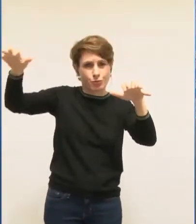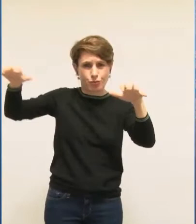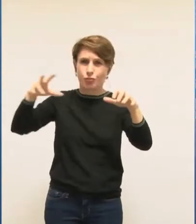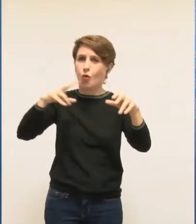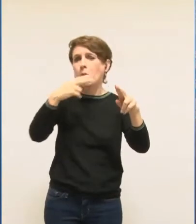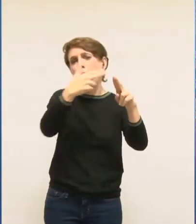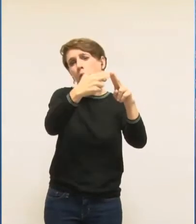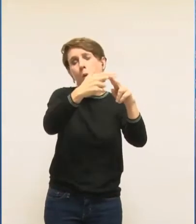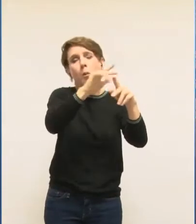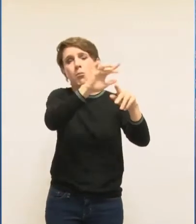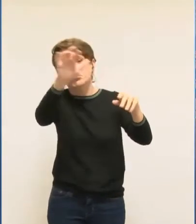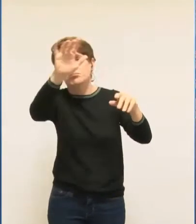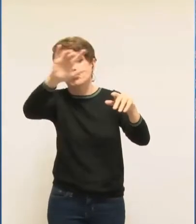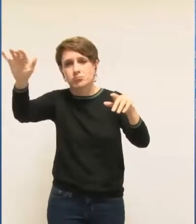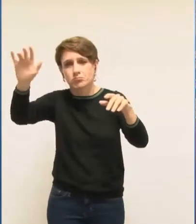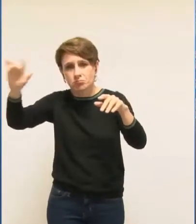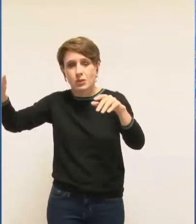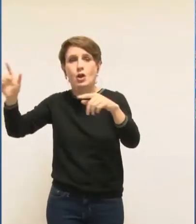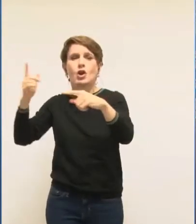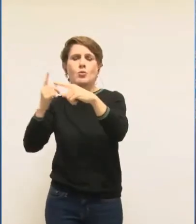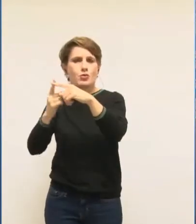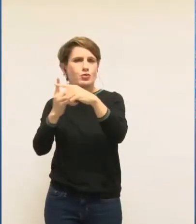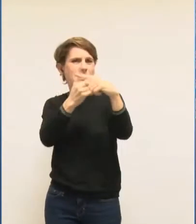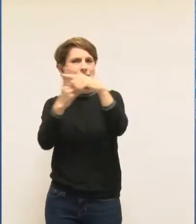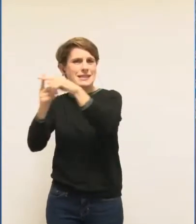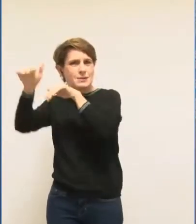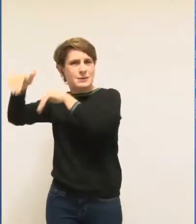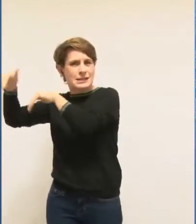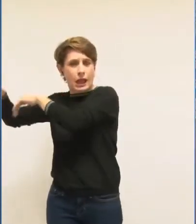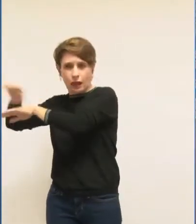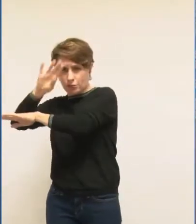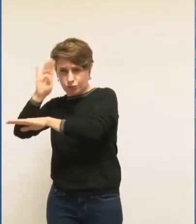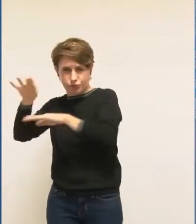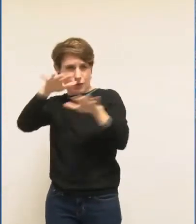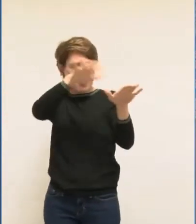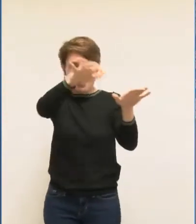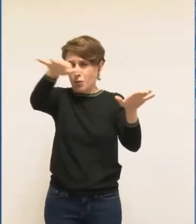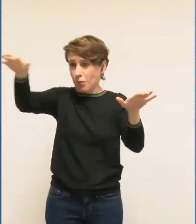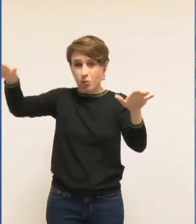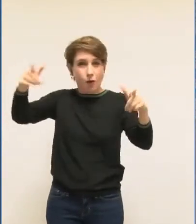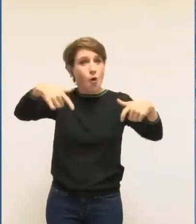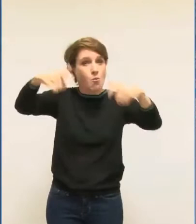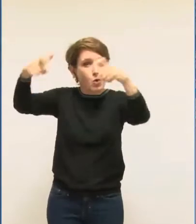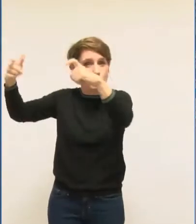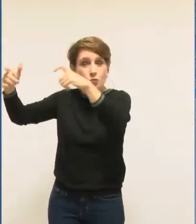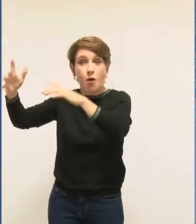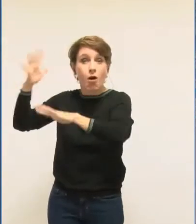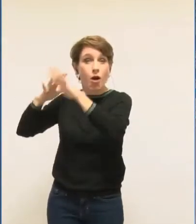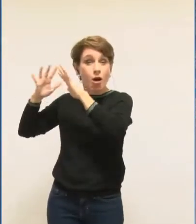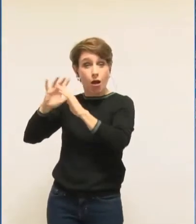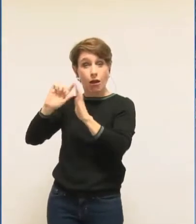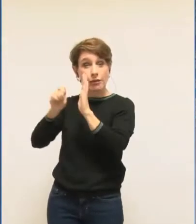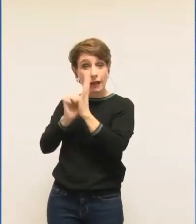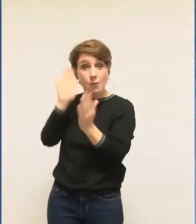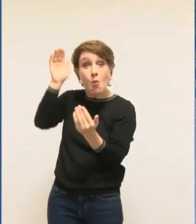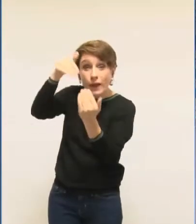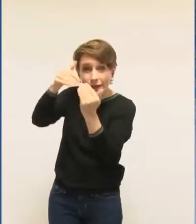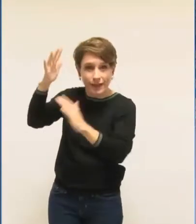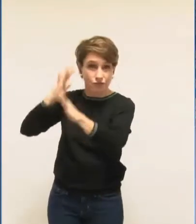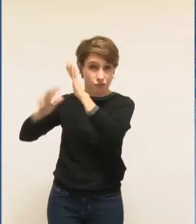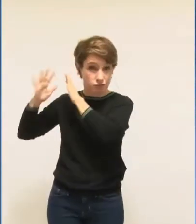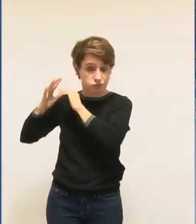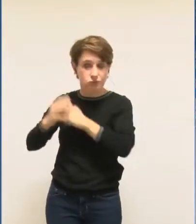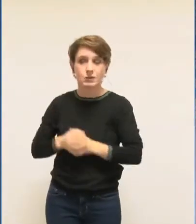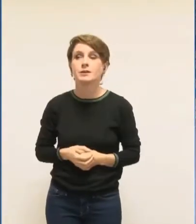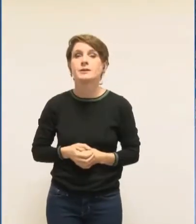Hairavank, ainsi que le cimetière de Noradouz et tant d'autres. Ces monuments datent de l'époque médiévale pour la plupart. La